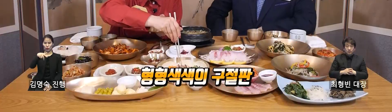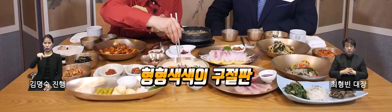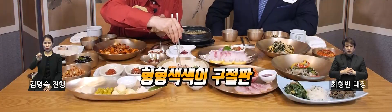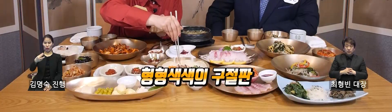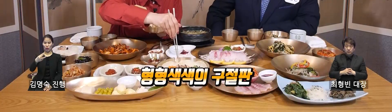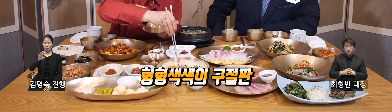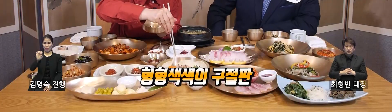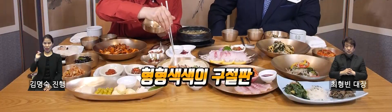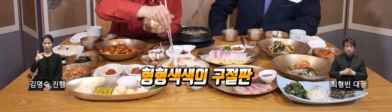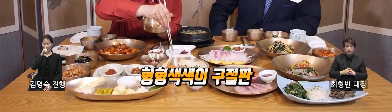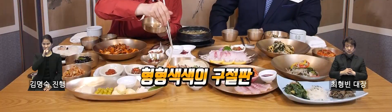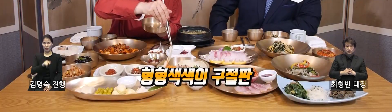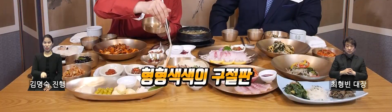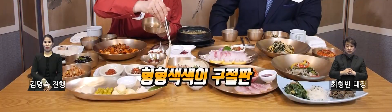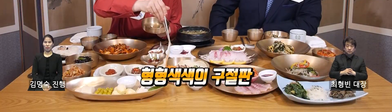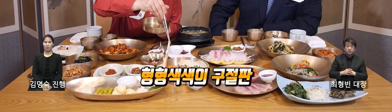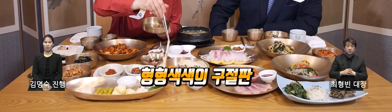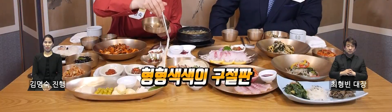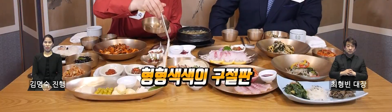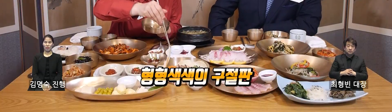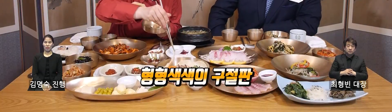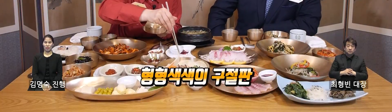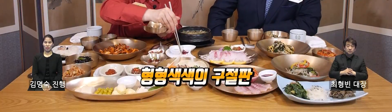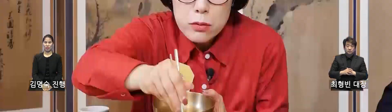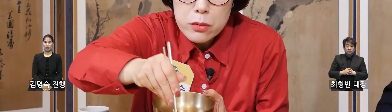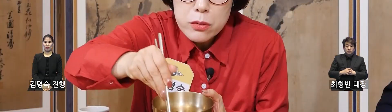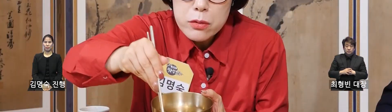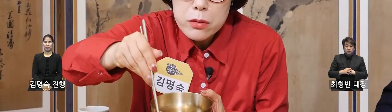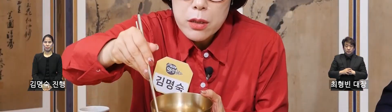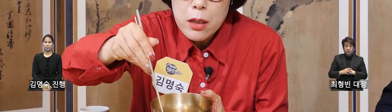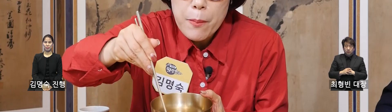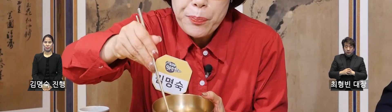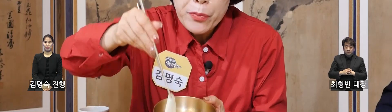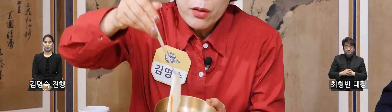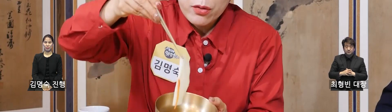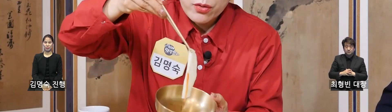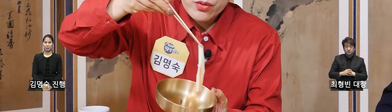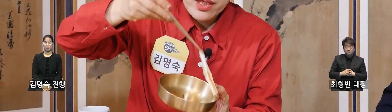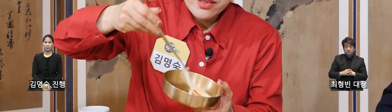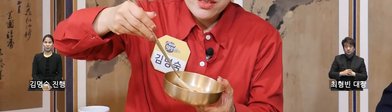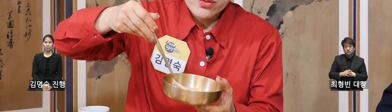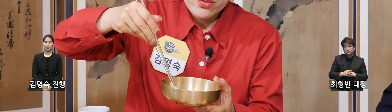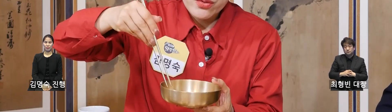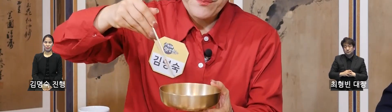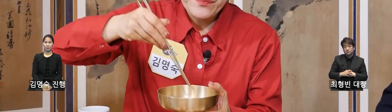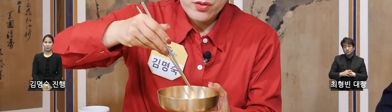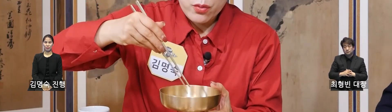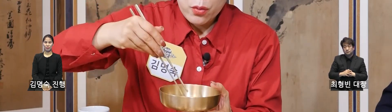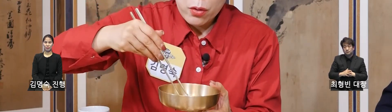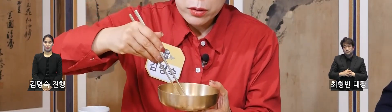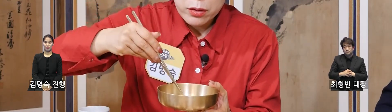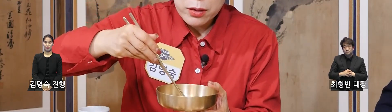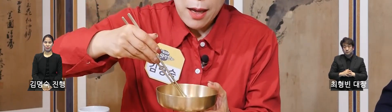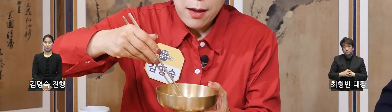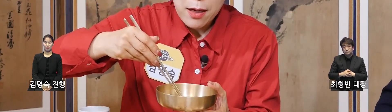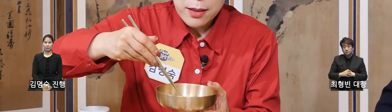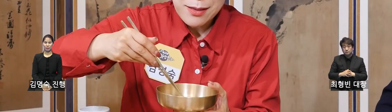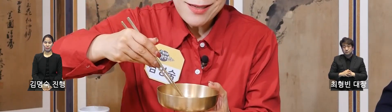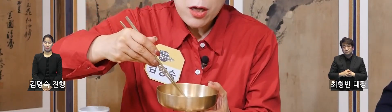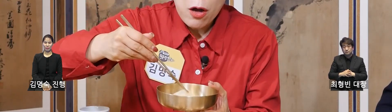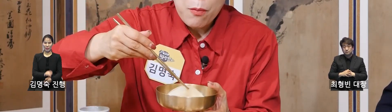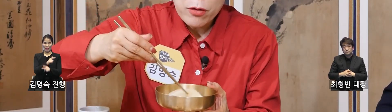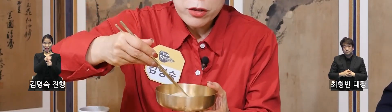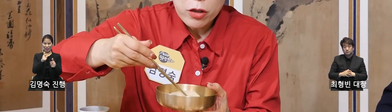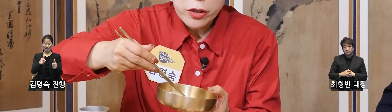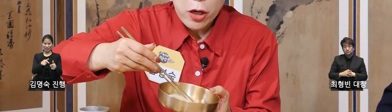씁니다 음 구절판 자 여기에 이제 로봇도 를 다양하게